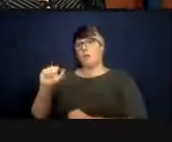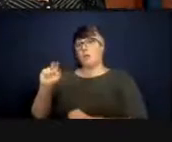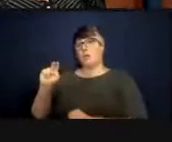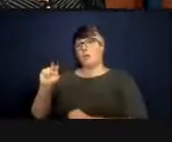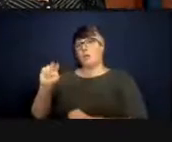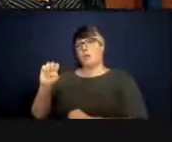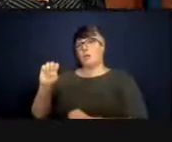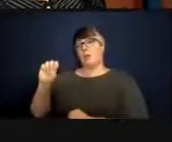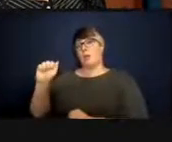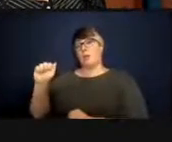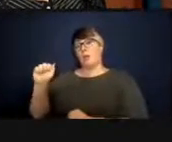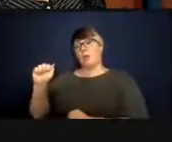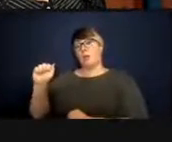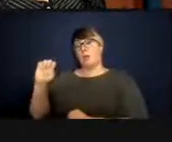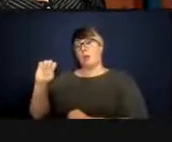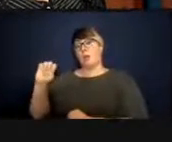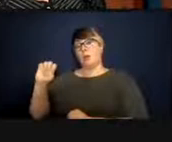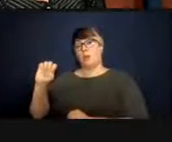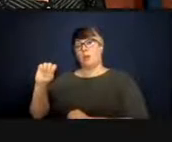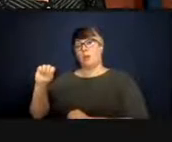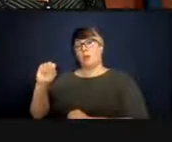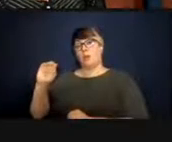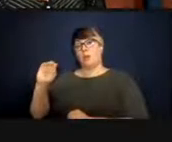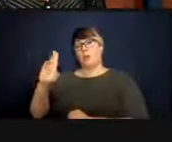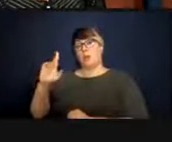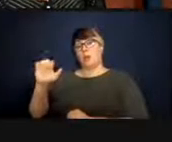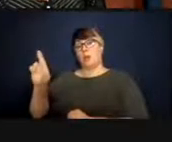Ningependa kuuliza, je, Vanessa Escobar yuko hapa?